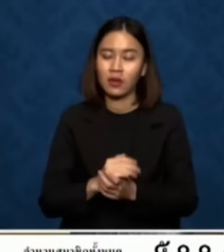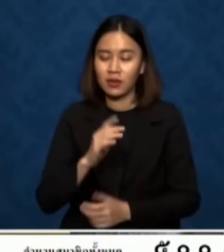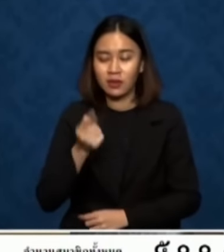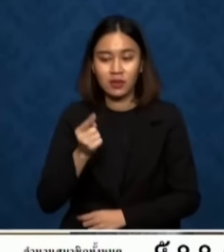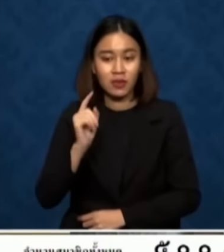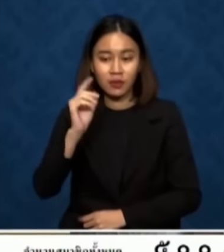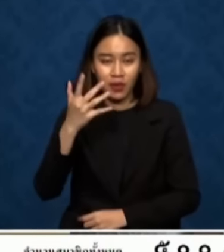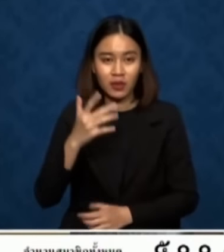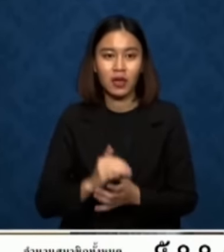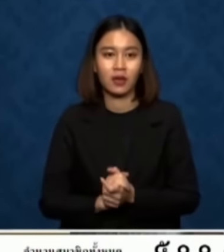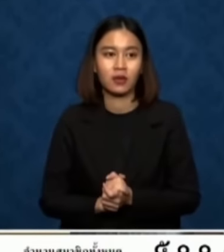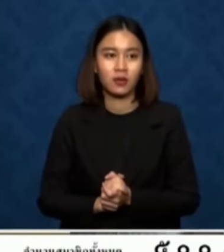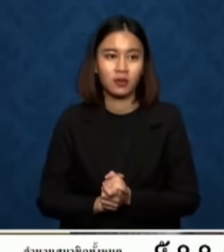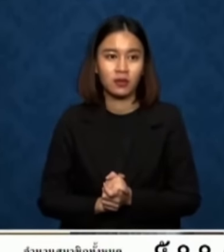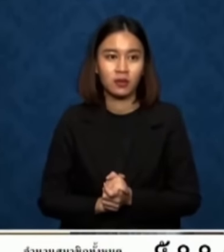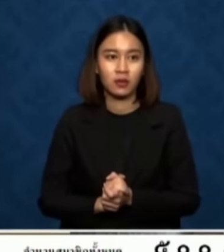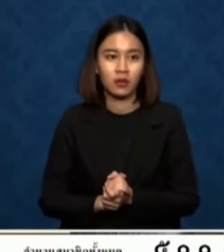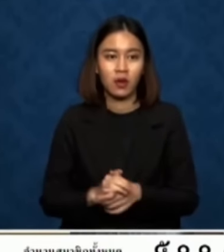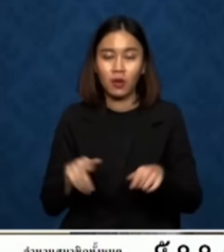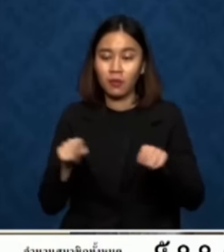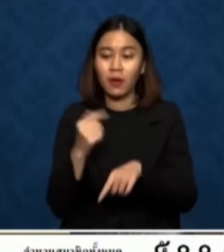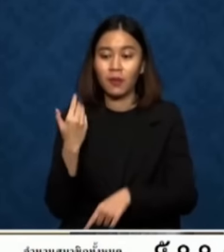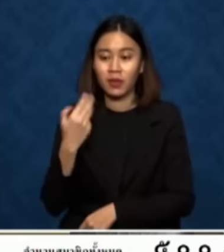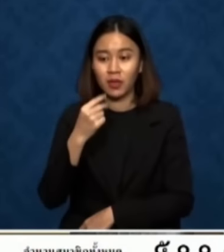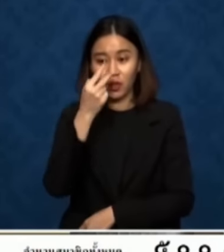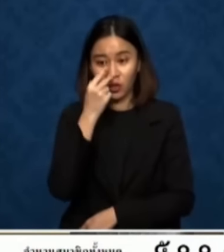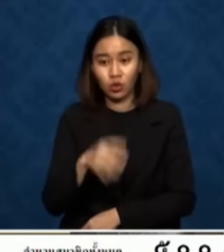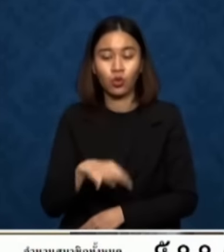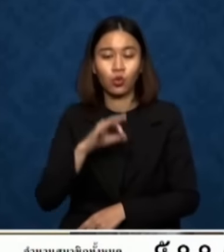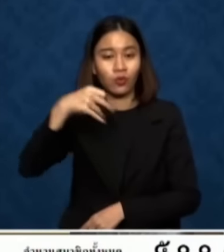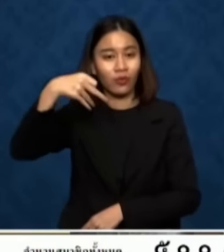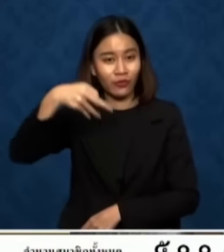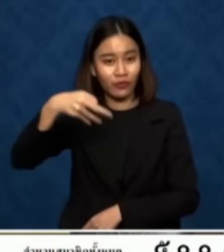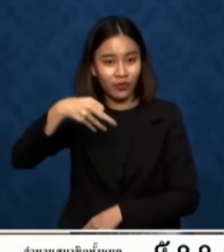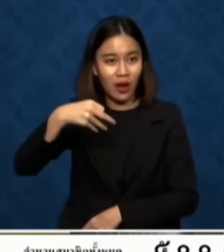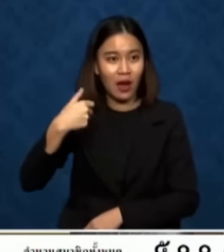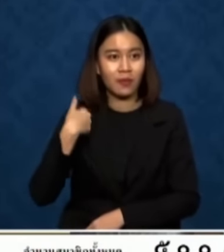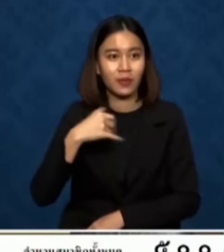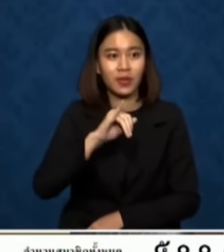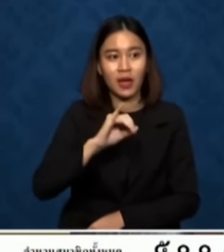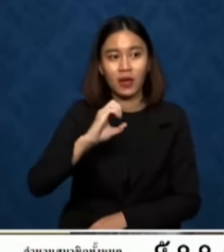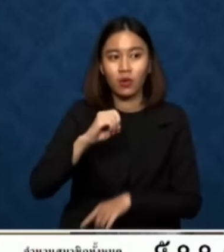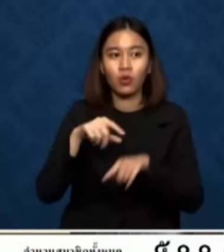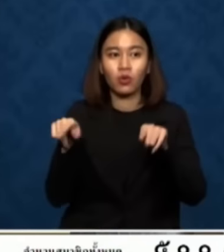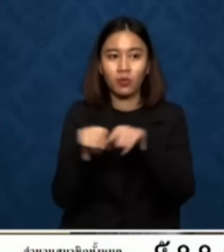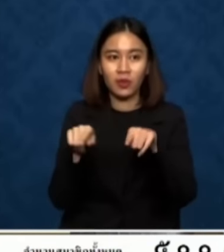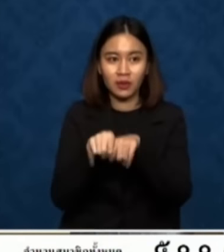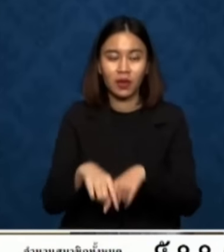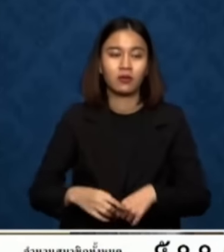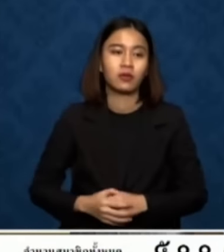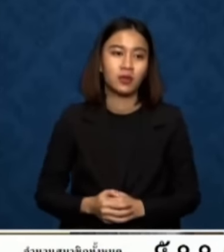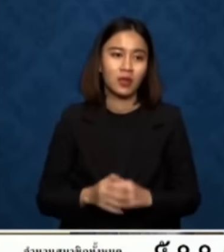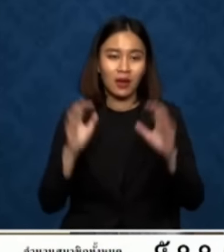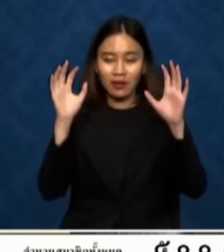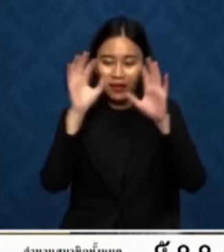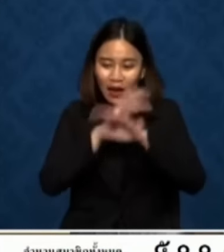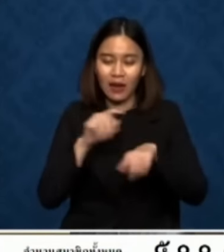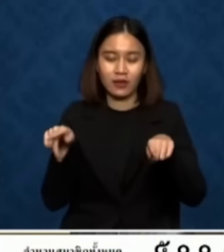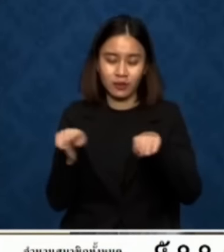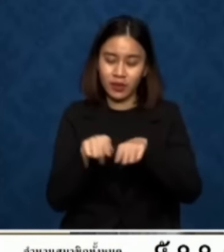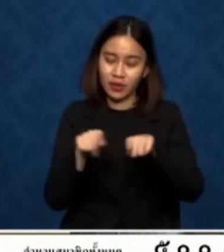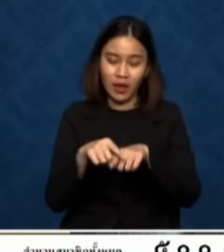งครับแล้วก็ฝั่งอย่างที่เมื่อกี้ผมเพิ่งดู Twitter เหมือนกันครับก็มี IO ครับก็กระหน่ำในลักษณะเดียวกัน